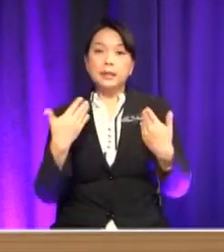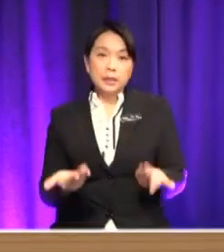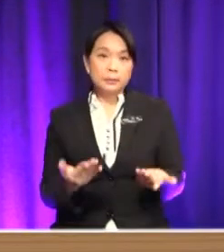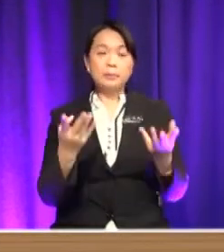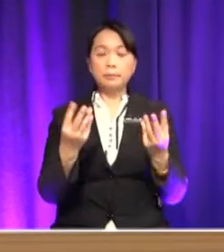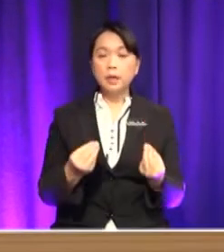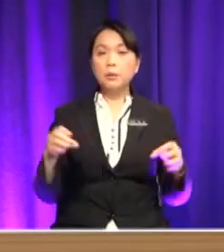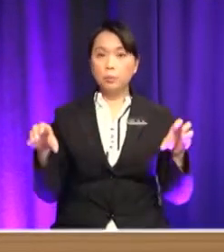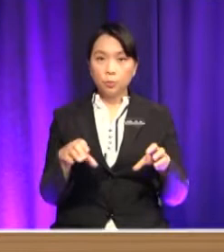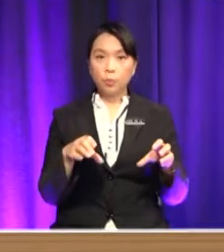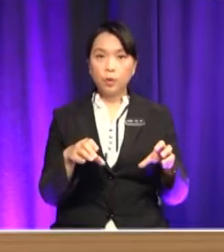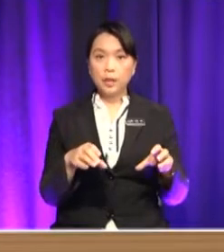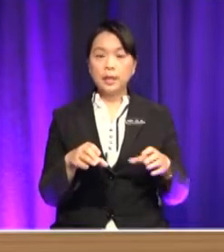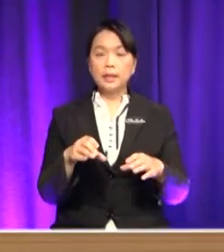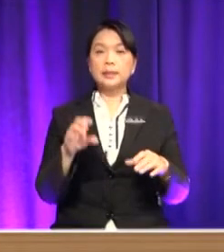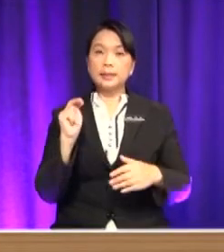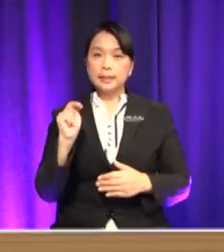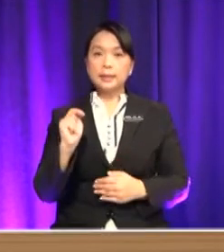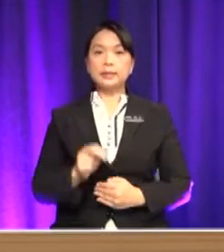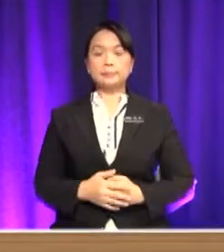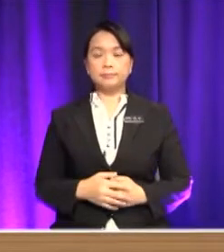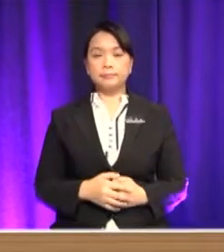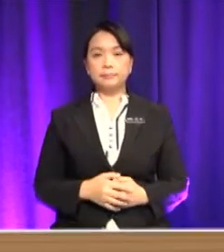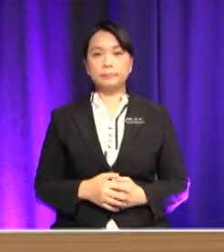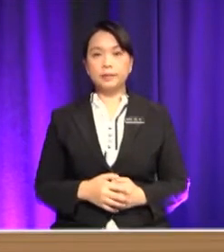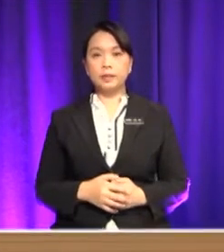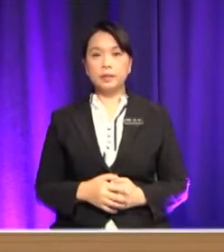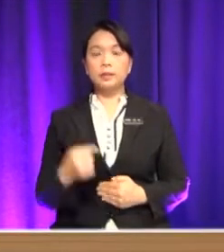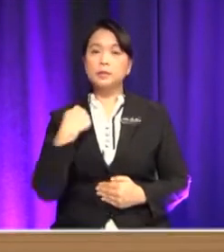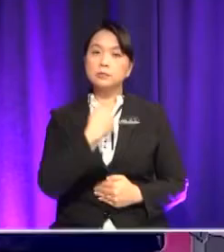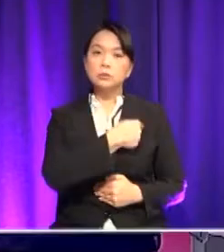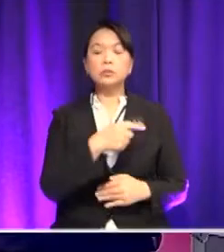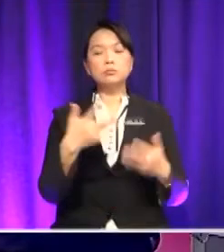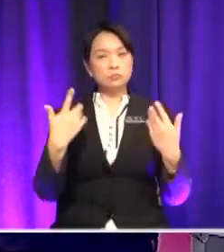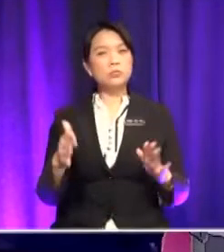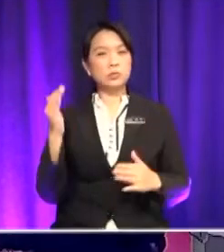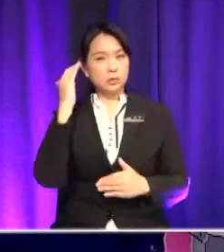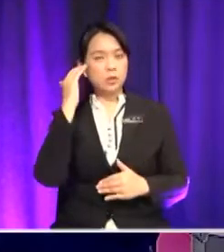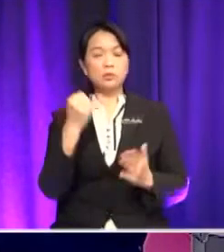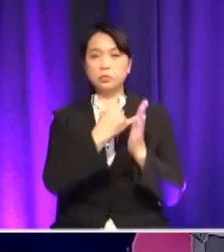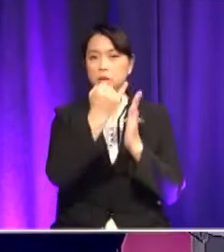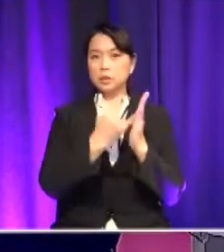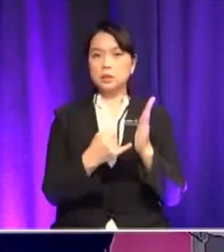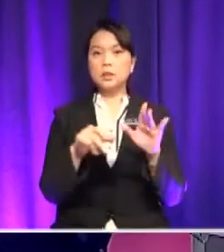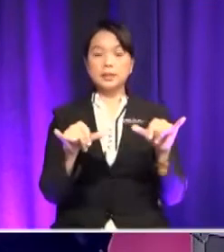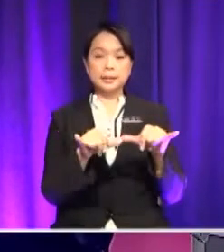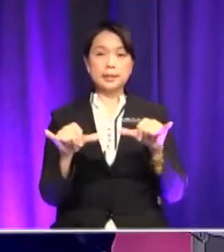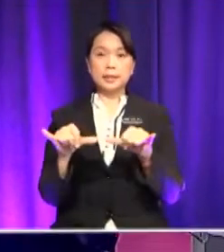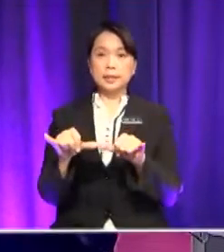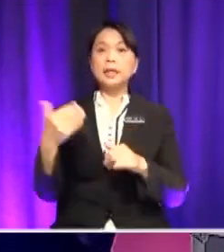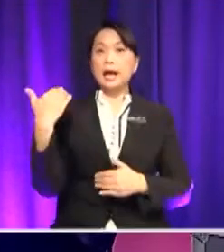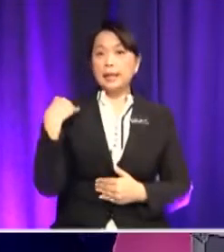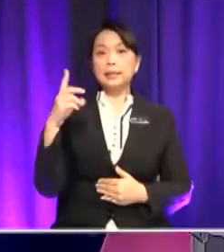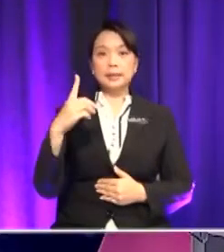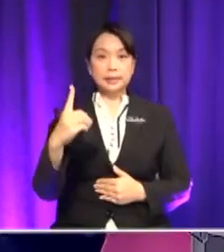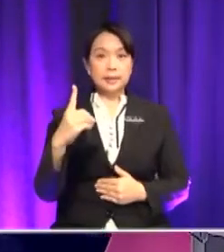tapak pembinaan nanti. Okey, kita sedia maklum bahawasanya lukisan berskala ni adalah lukisan yang ada dimensi